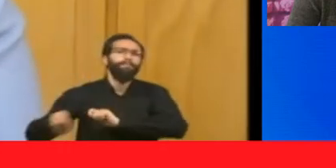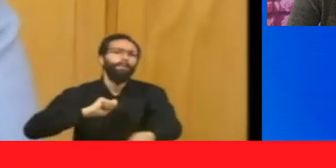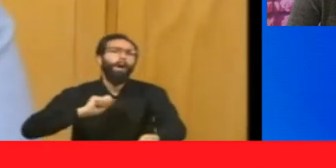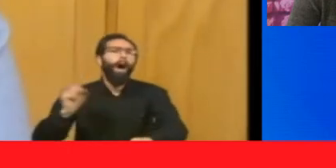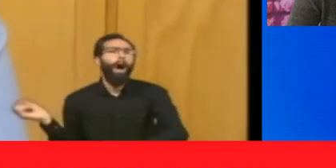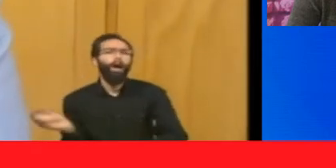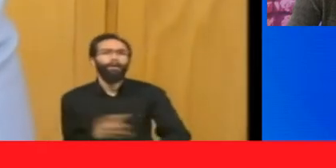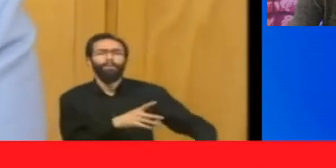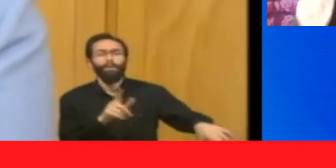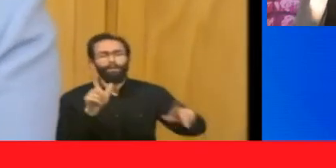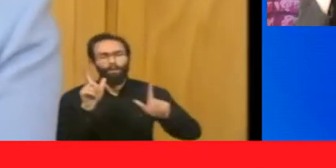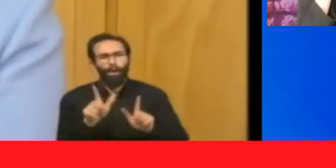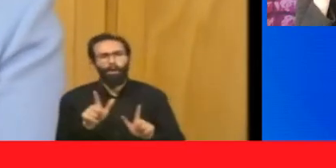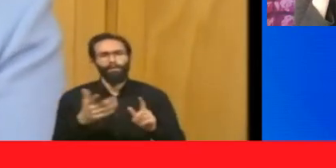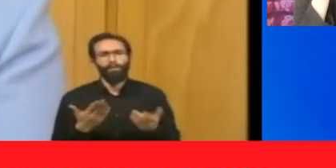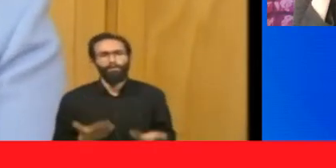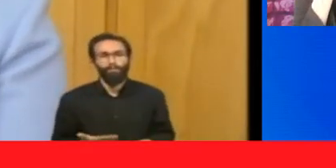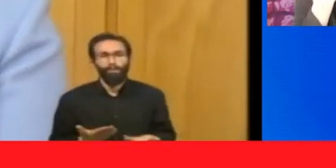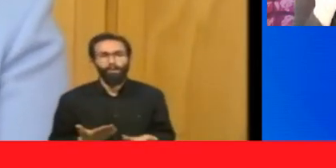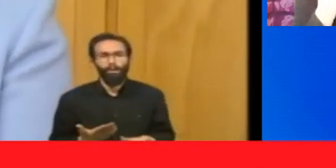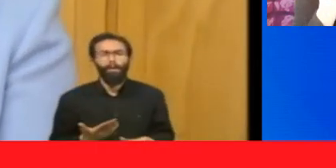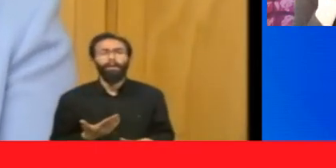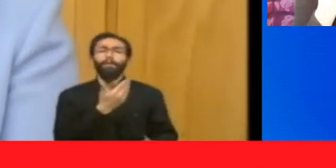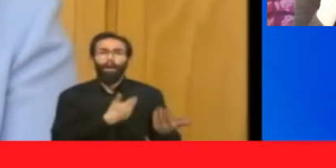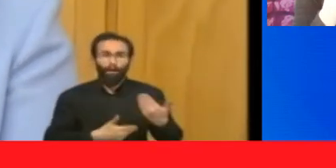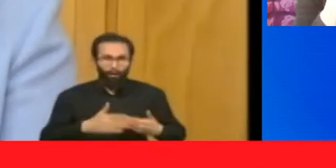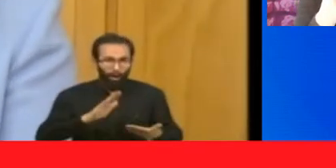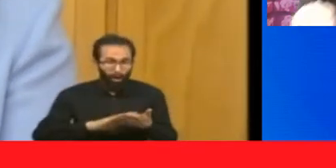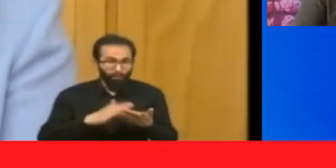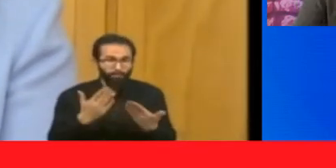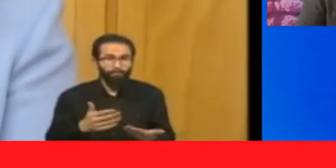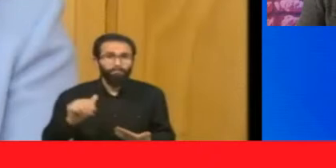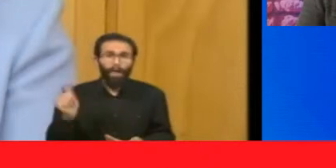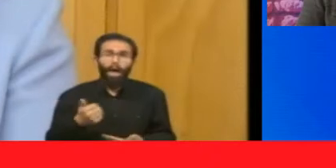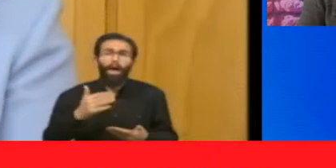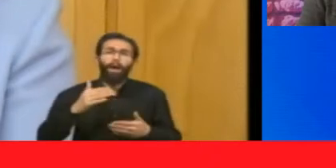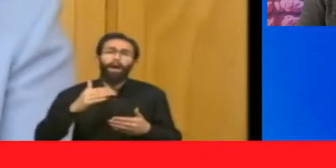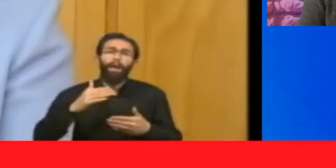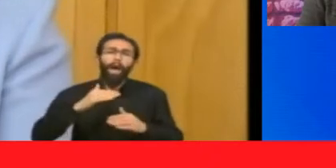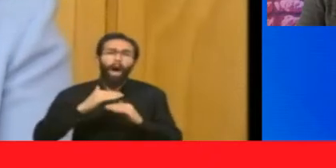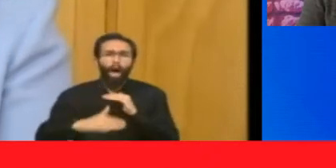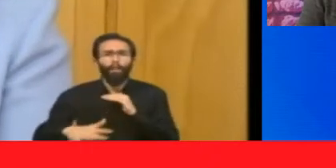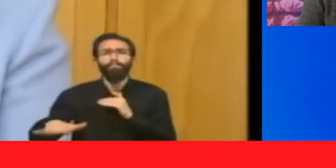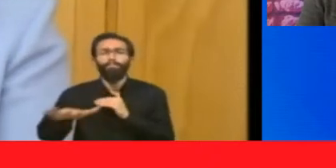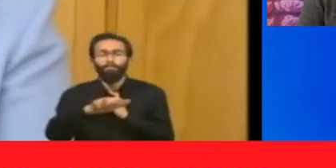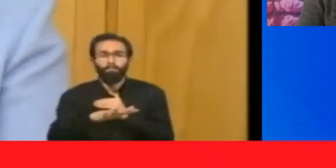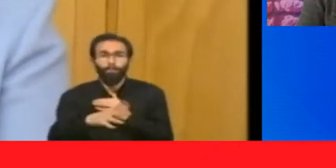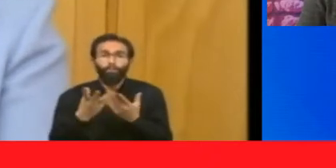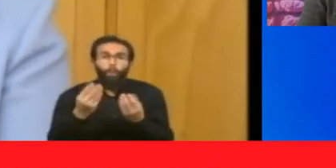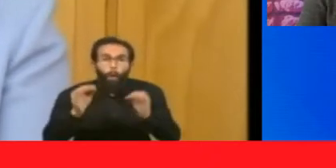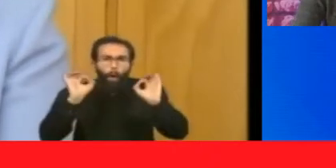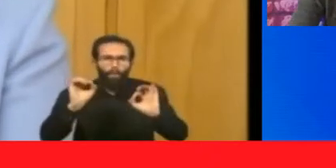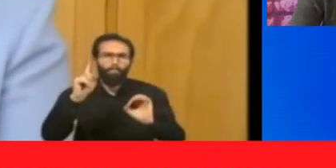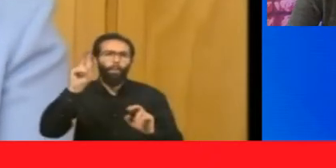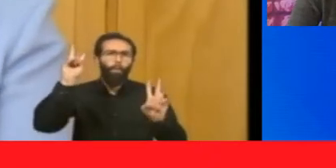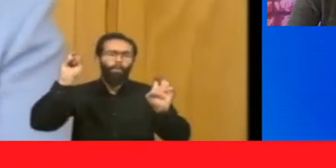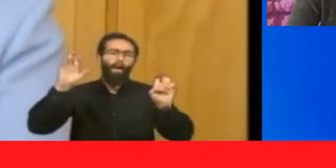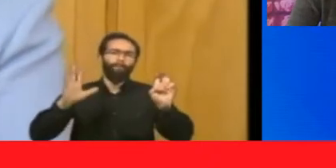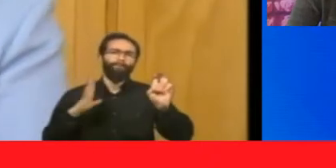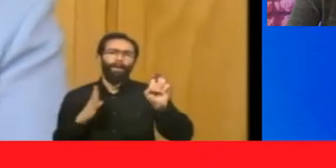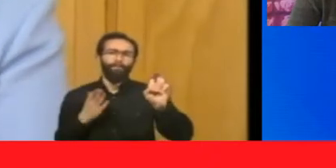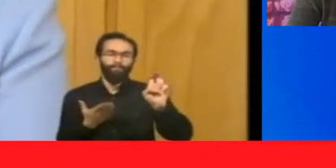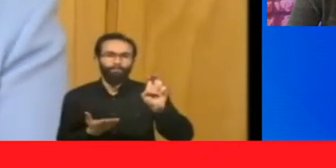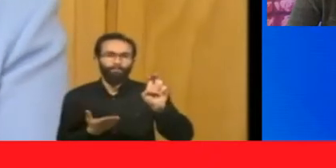arkadaşlarım, değerli halkımız, çok önemli bir konudan daha bahsetmek isterim. Evet,